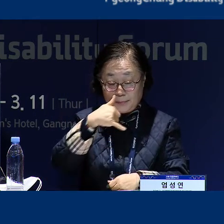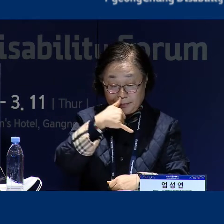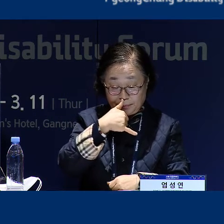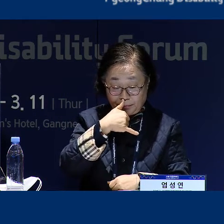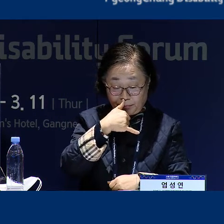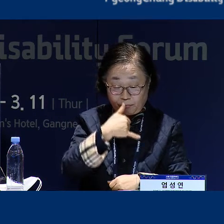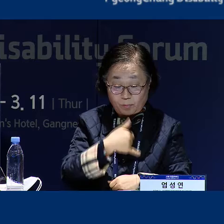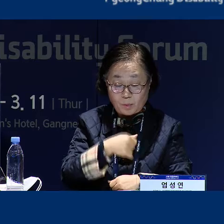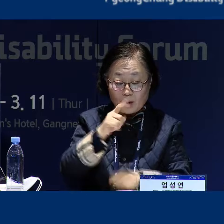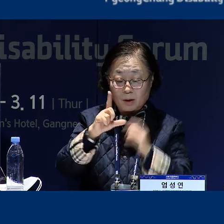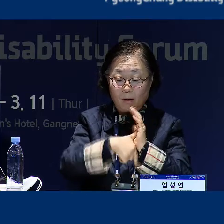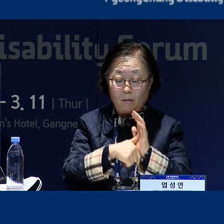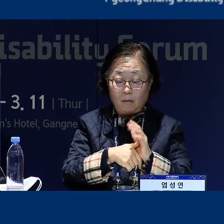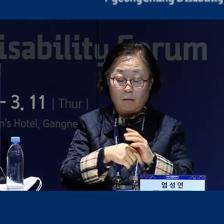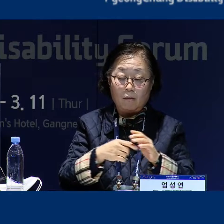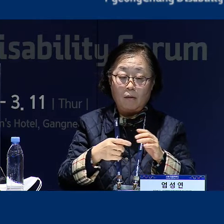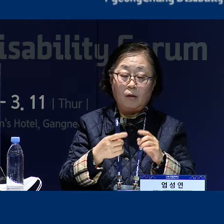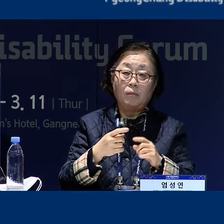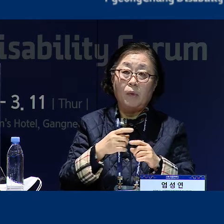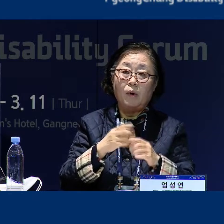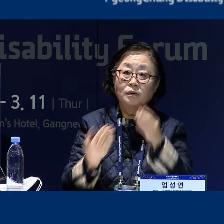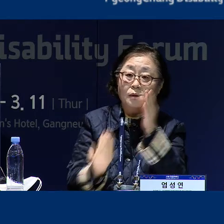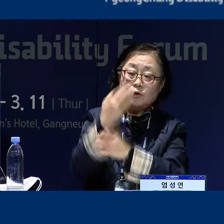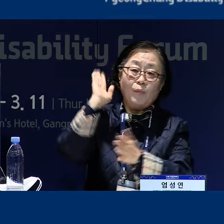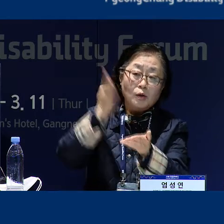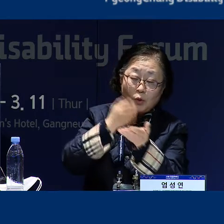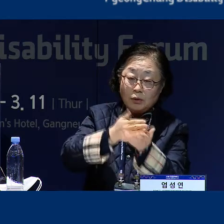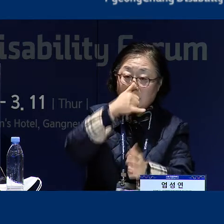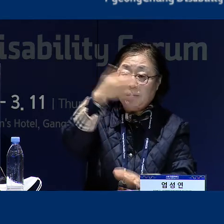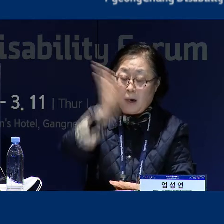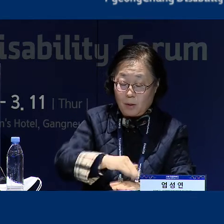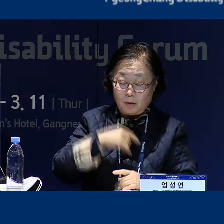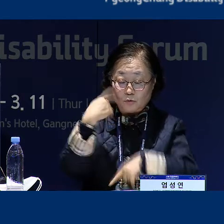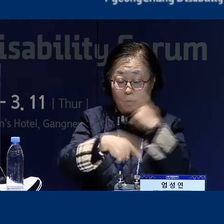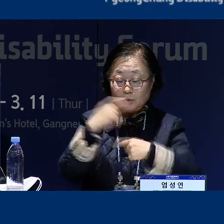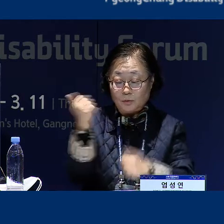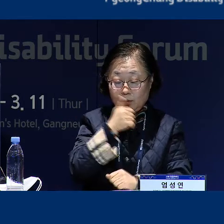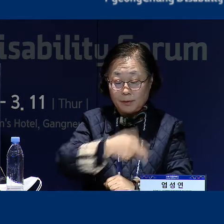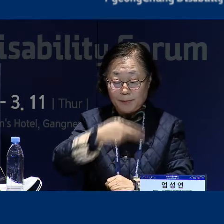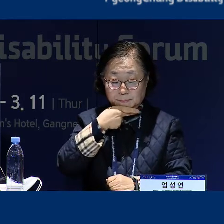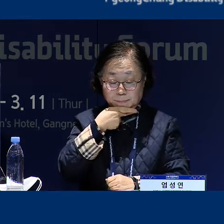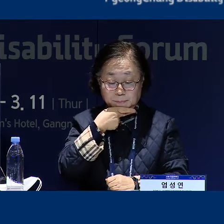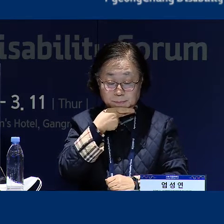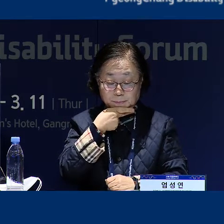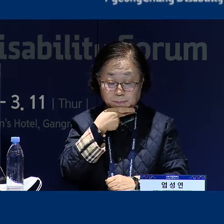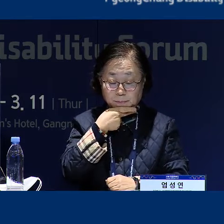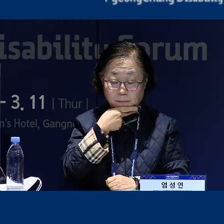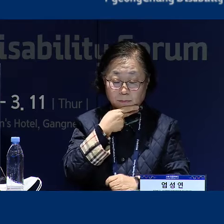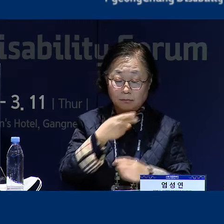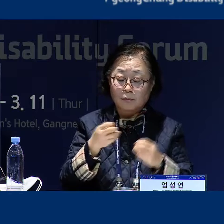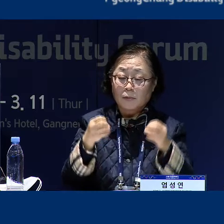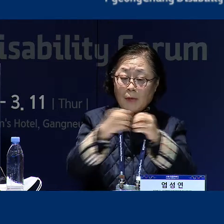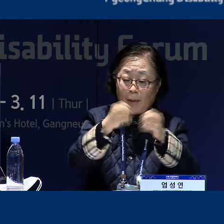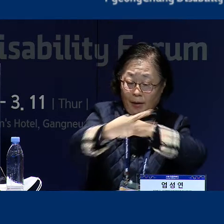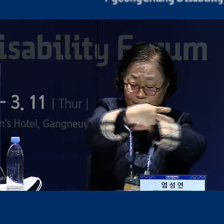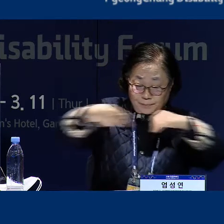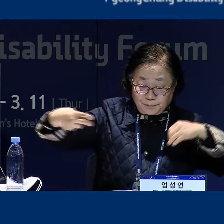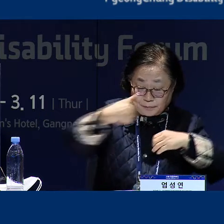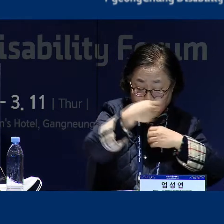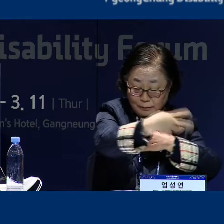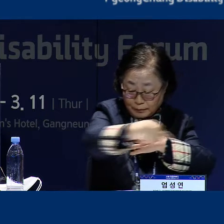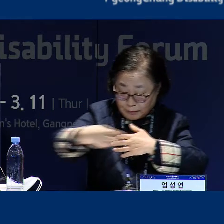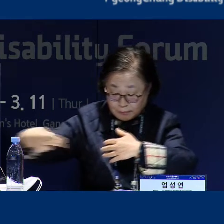2019년 속초와 고성의 대형 산불 피해를 기억하실 것입니다. 그때 TV에서는 재난방송이 계속해서